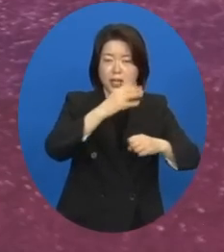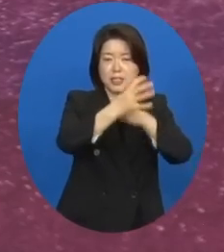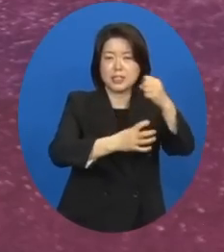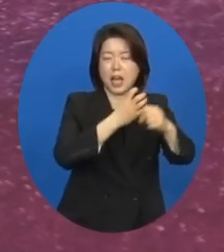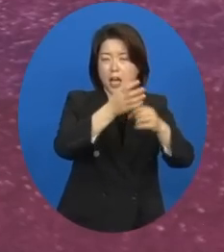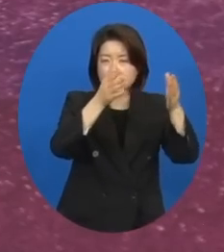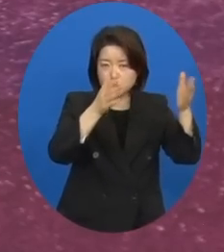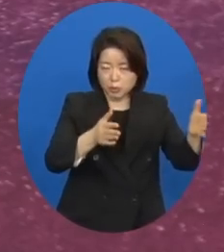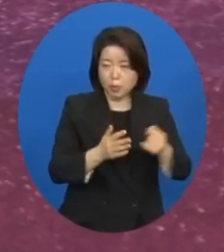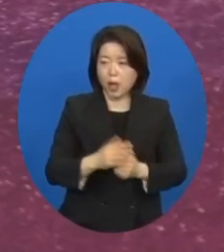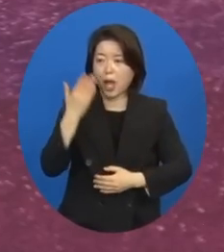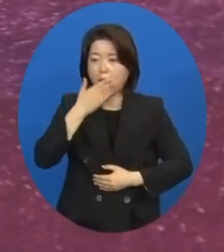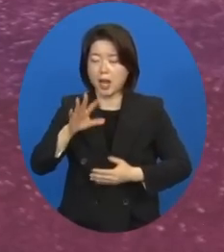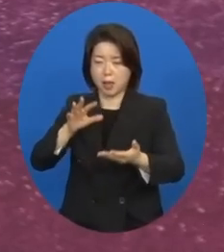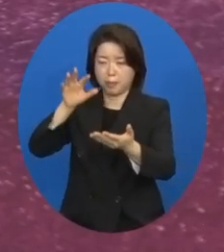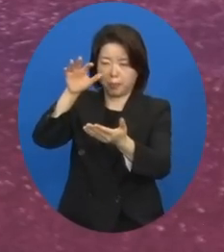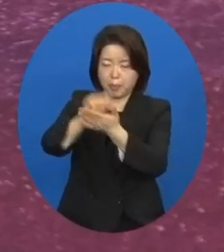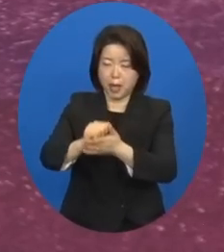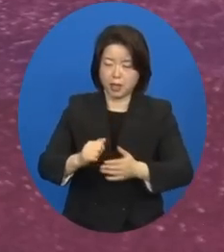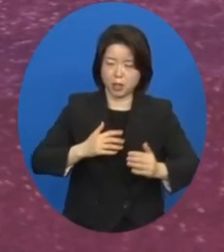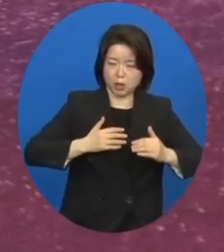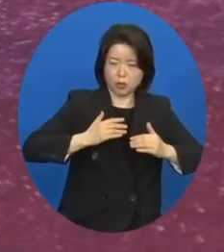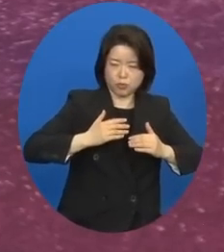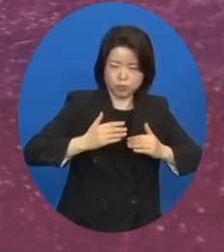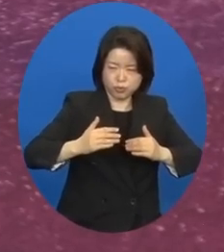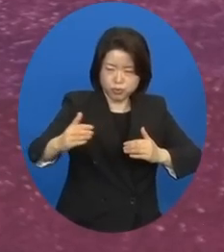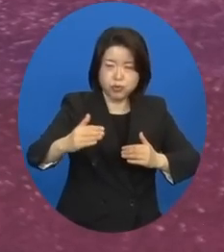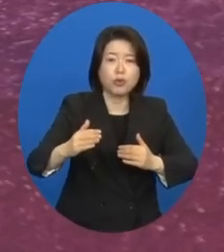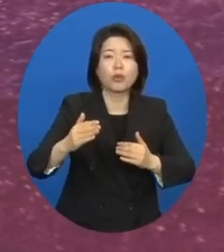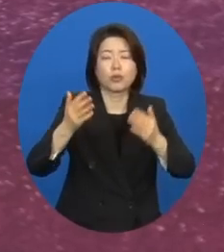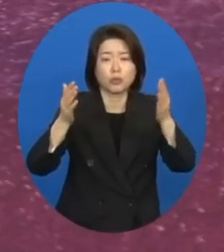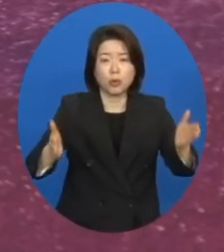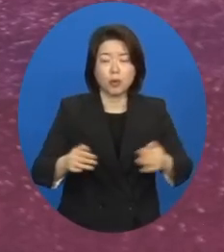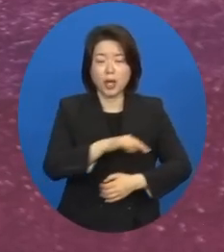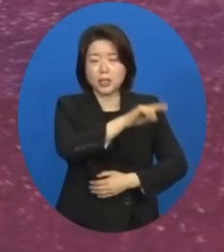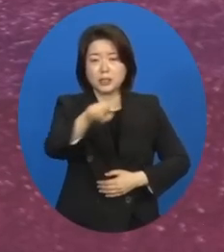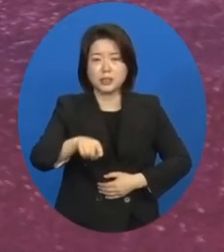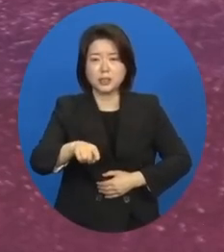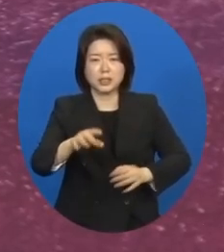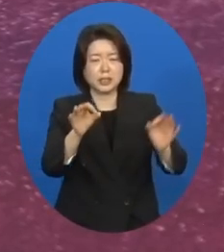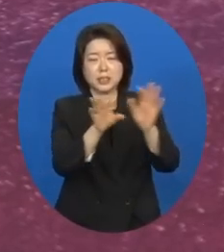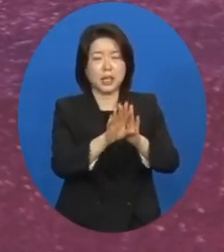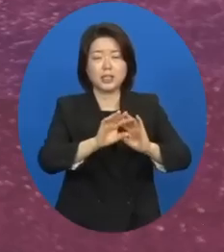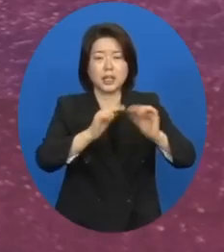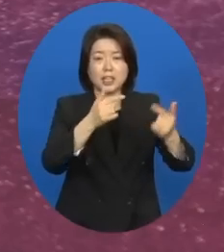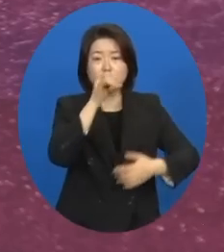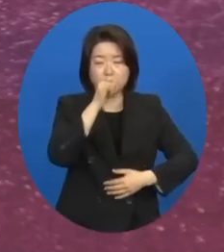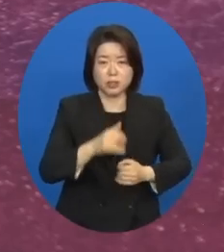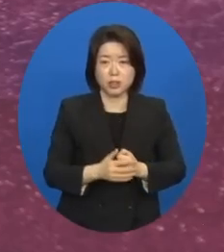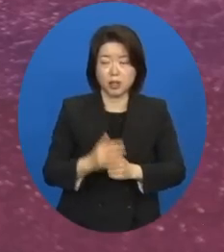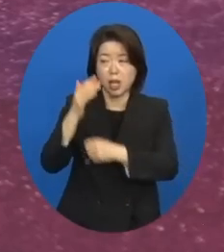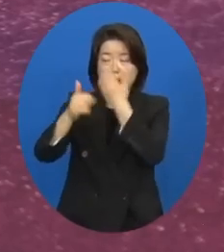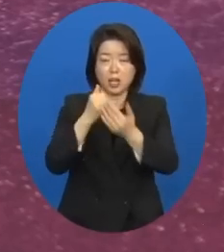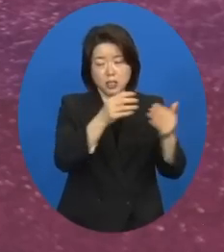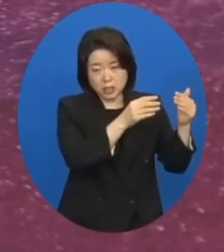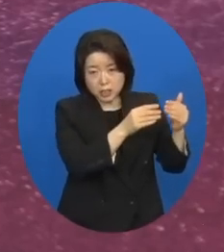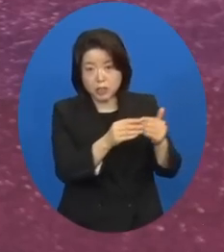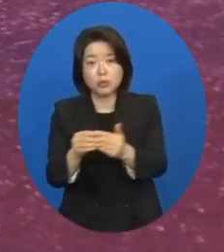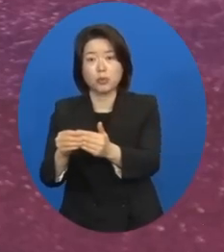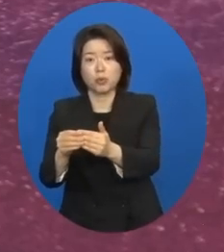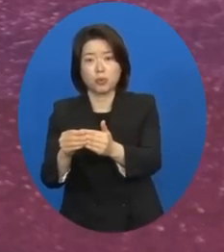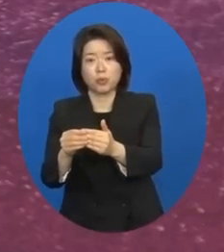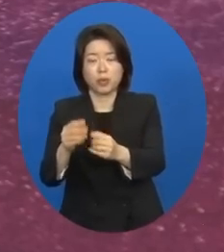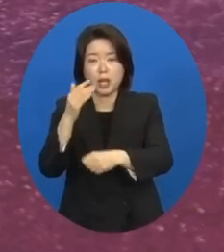가나안 땅의 정복의 여정까지 그들에게 떠나지 않는 것이 있었습니다. 하나님의 인도하심,